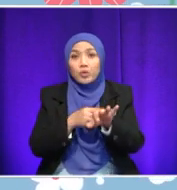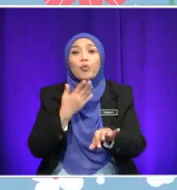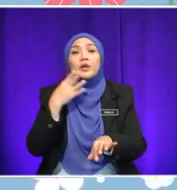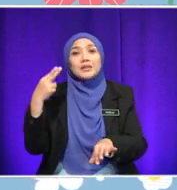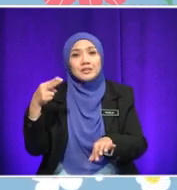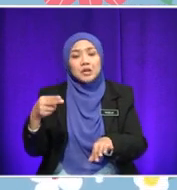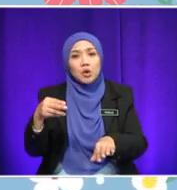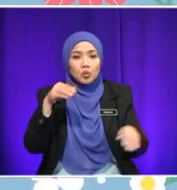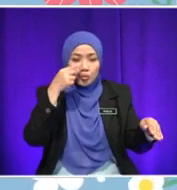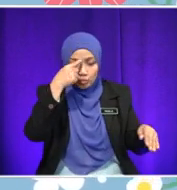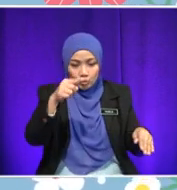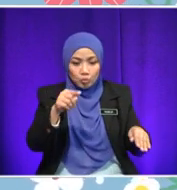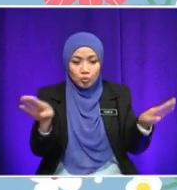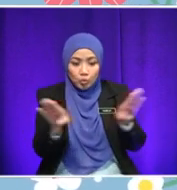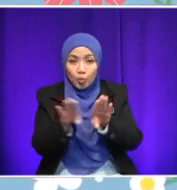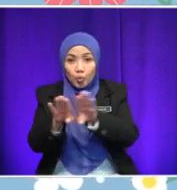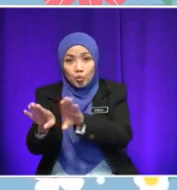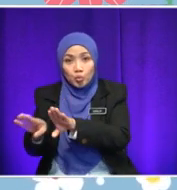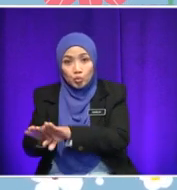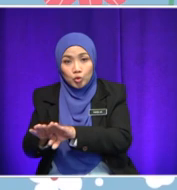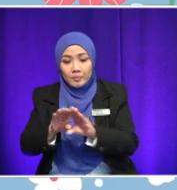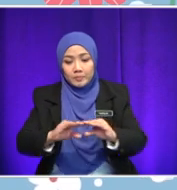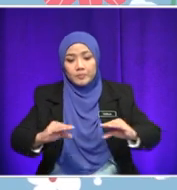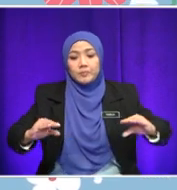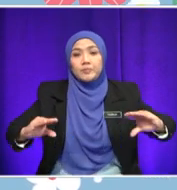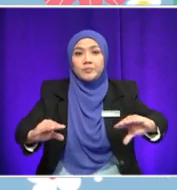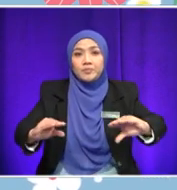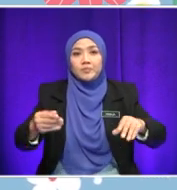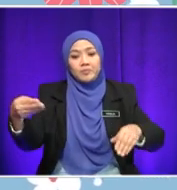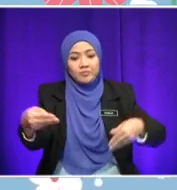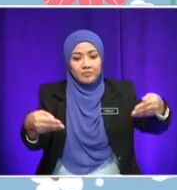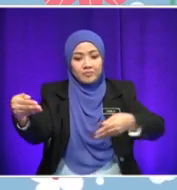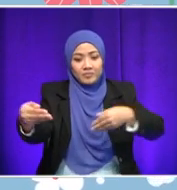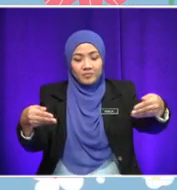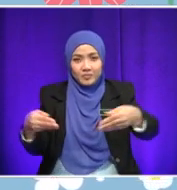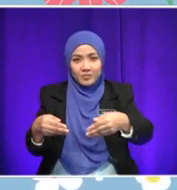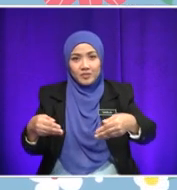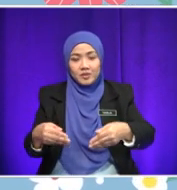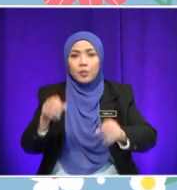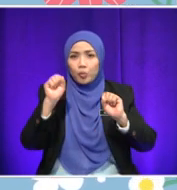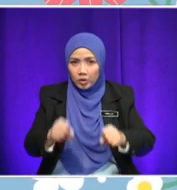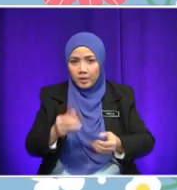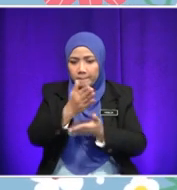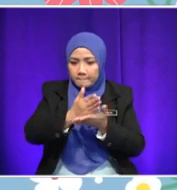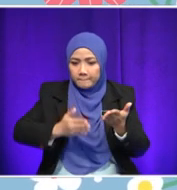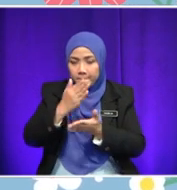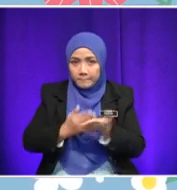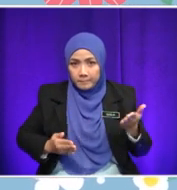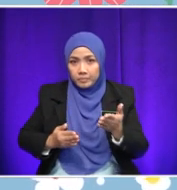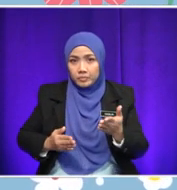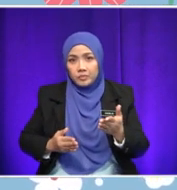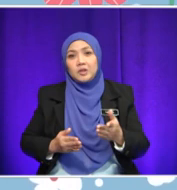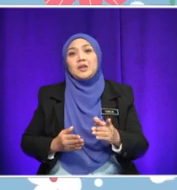labuhkan daun tuh di bagian hadapan potong lagi untuk memudahkan kita